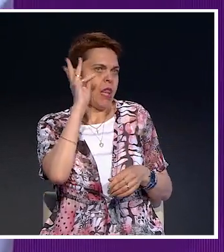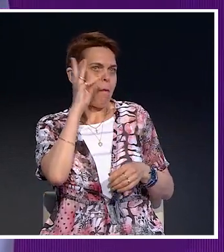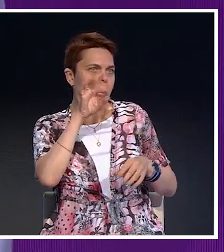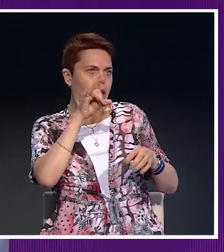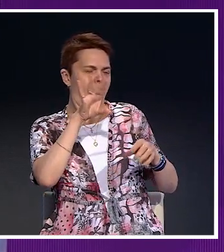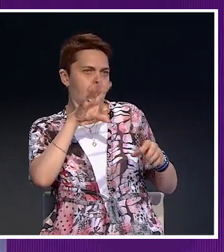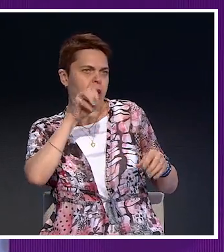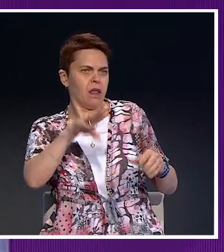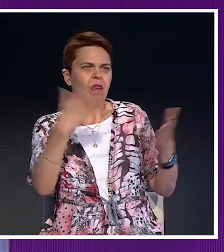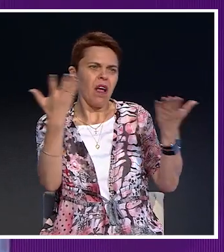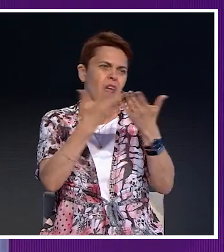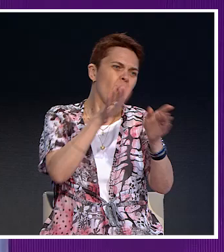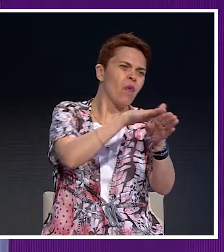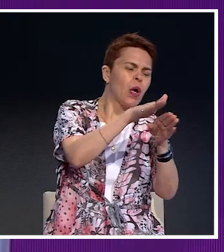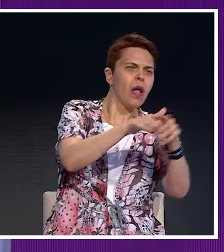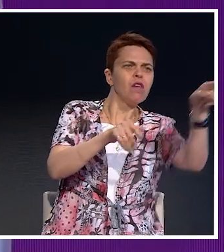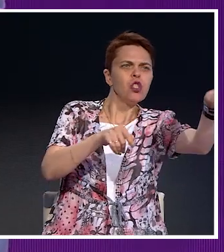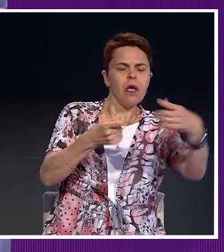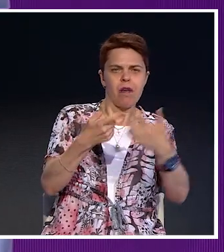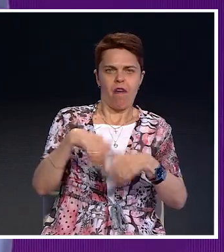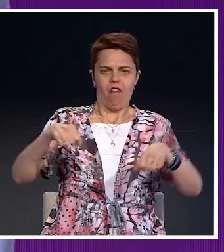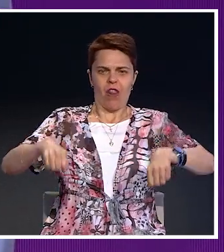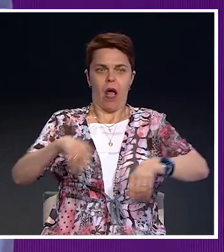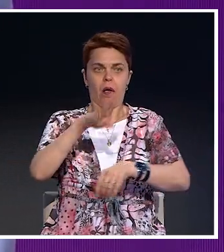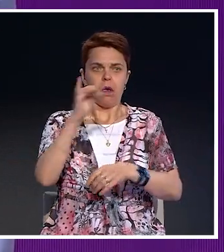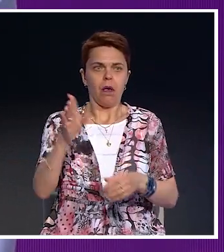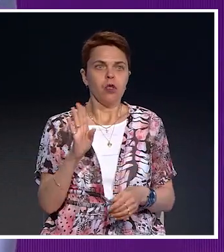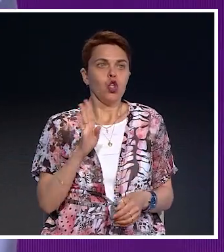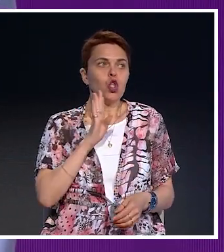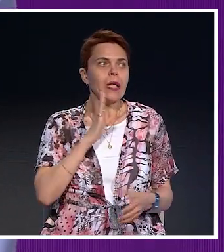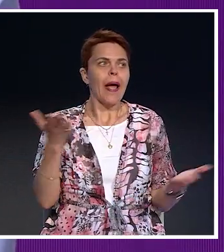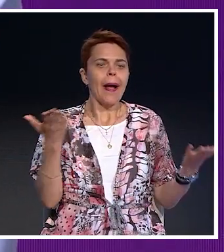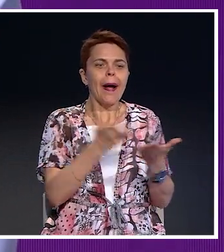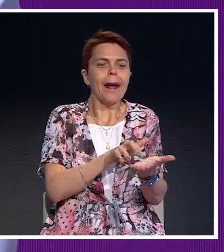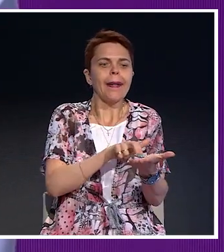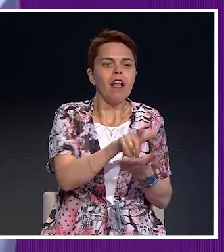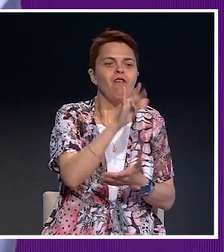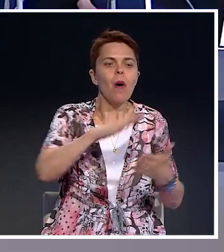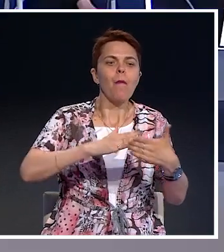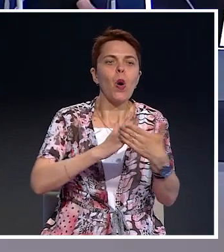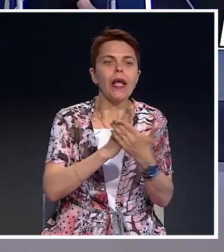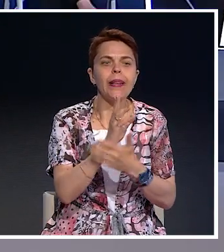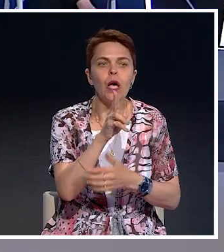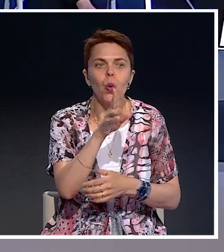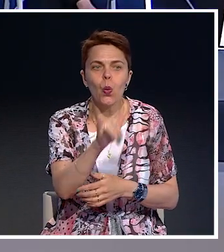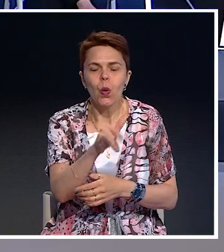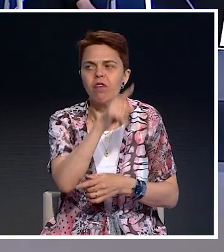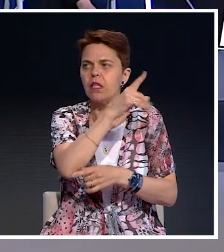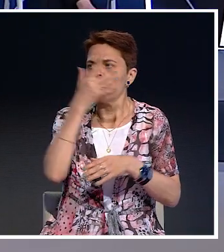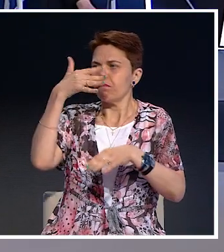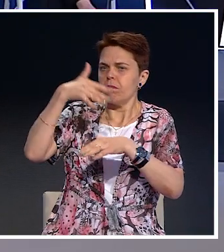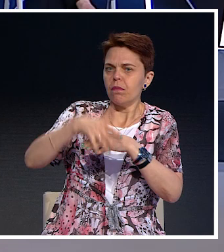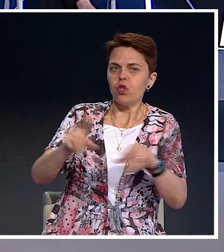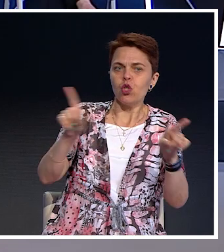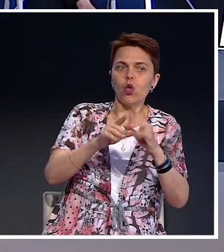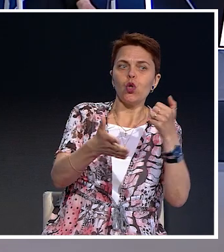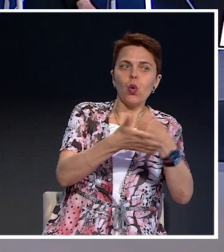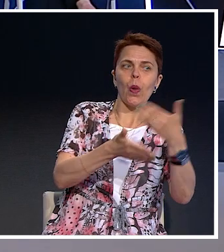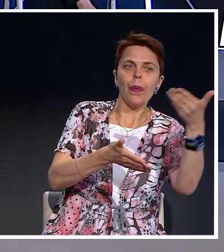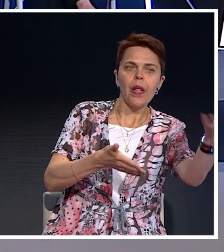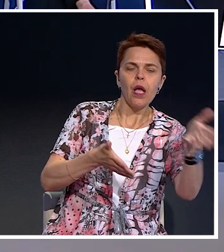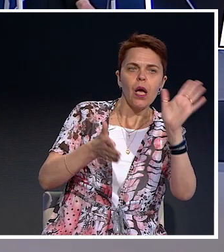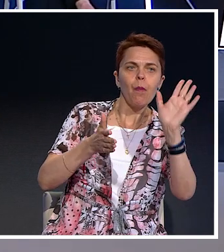у виконавчій владі, наприклад. Жінка, яка йде в політику на вибори, вона має розуміти, що щодо неї